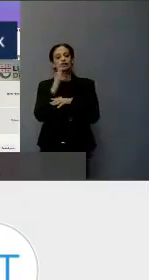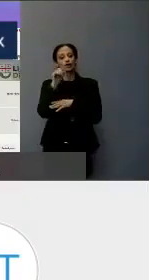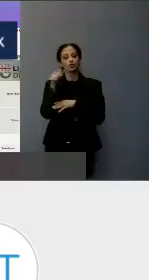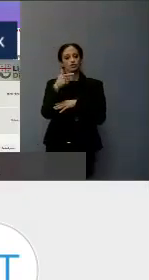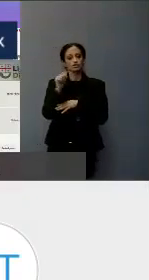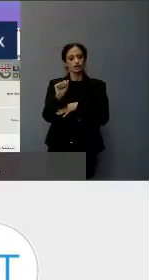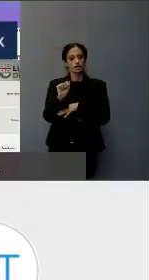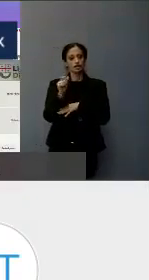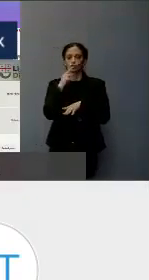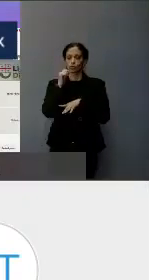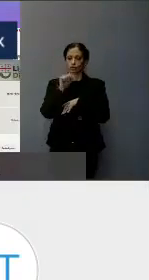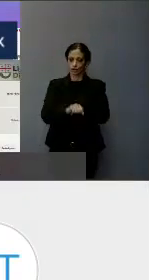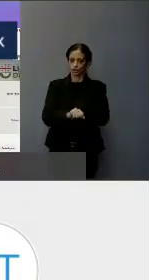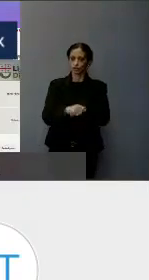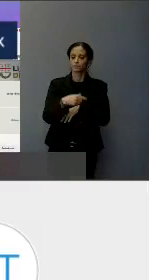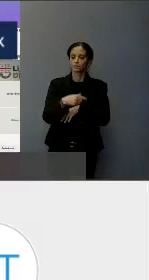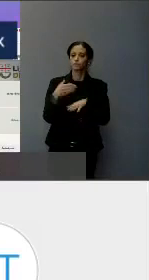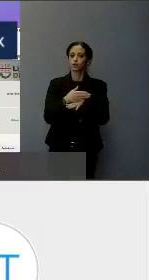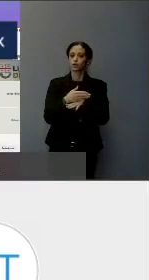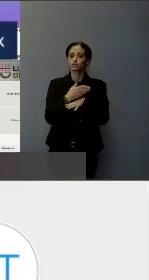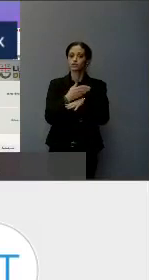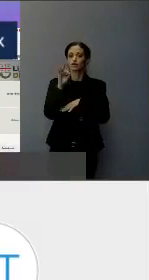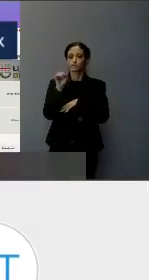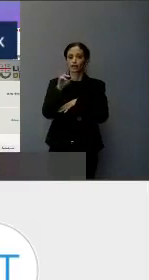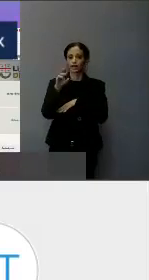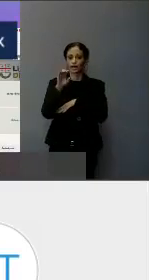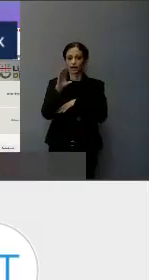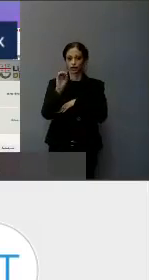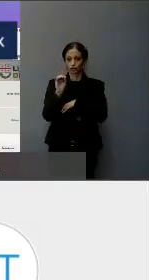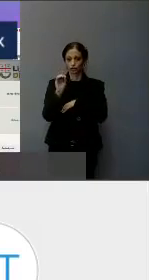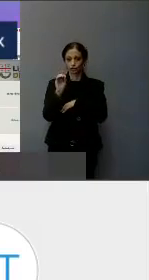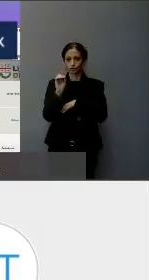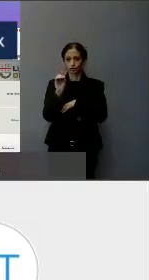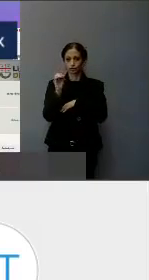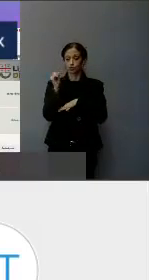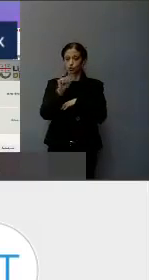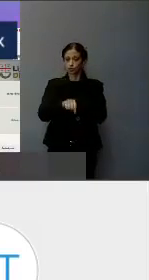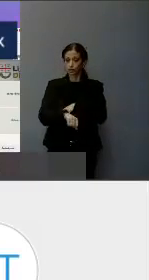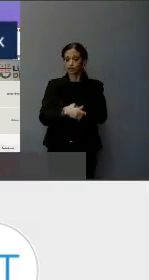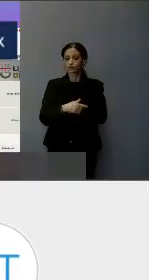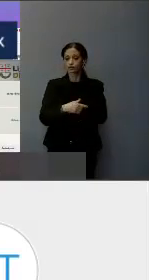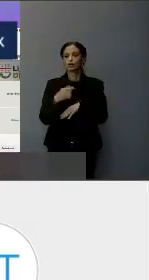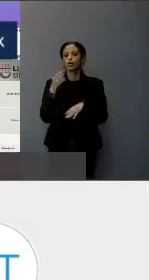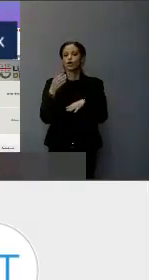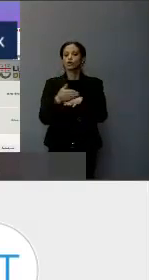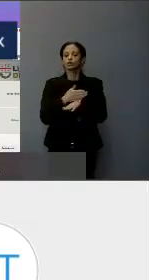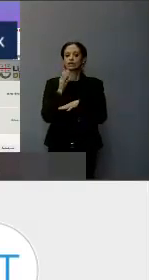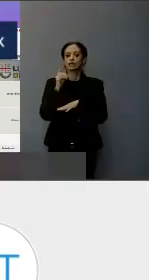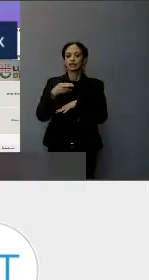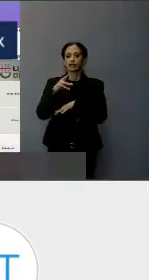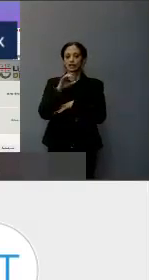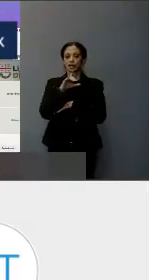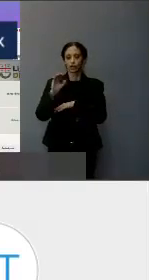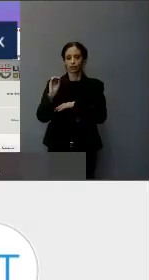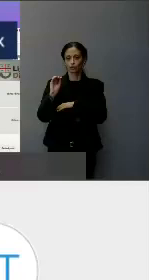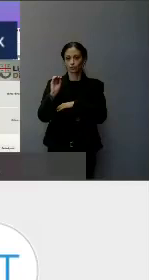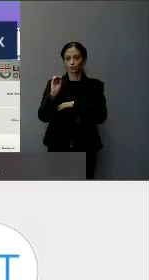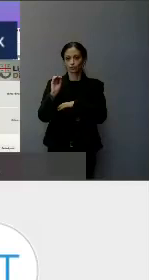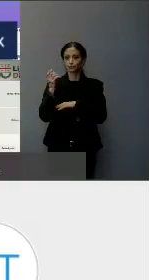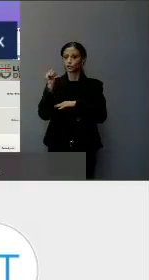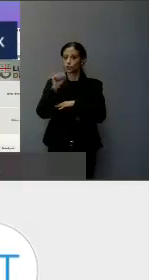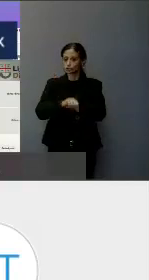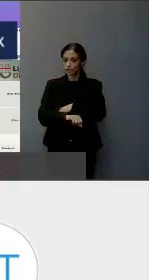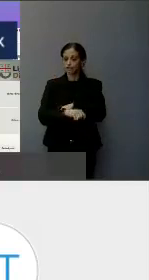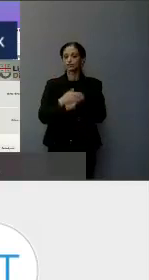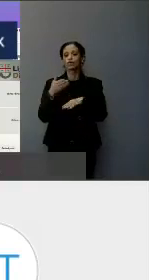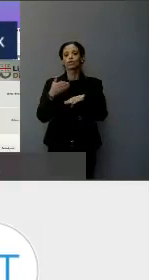contrario consigliere ferrero contrario consigliere grillo comprare o